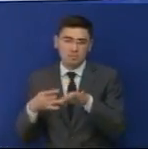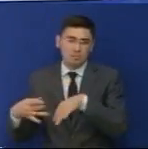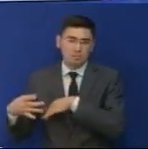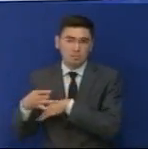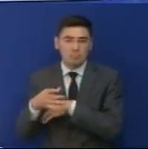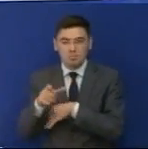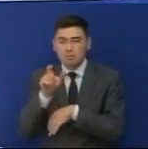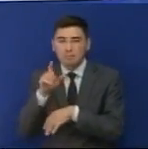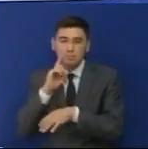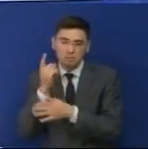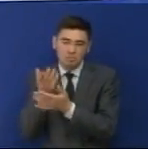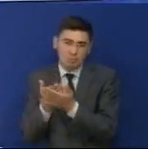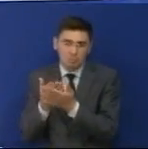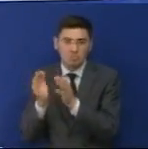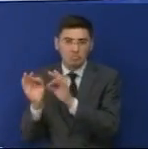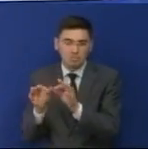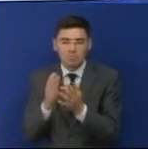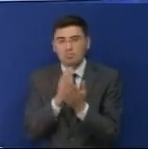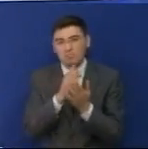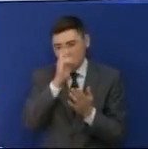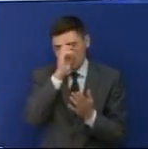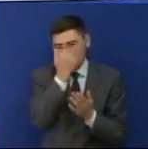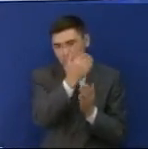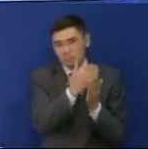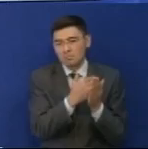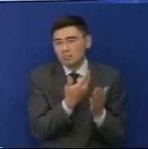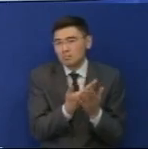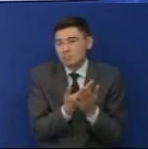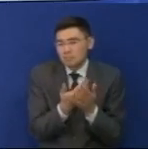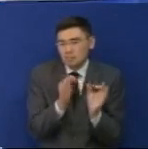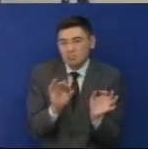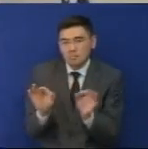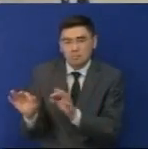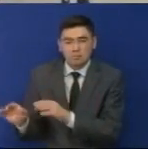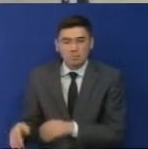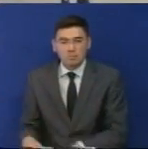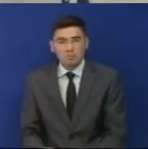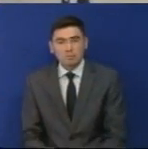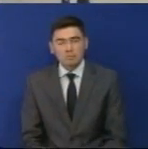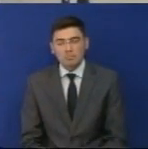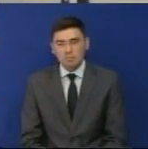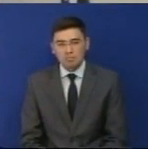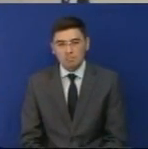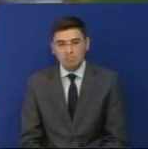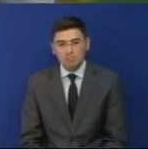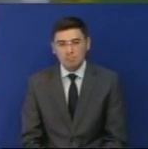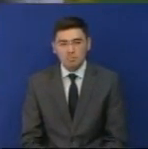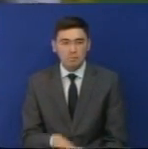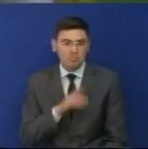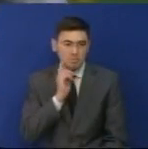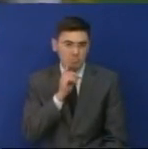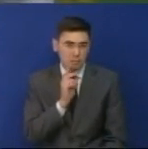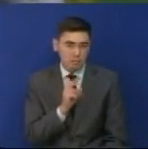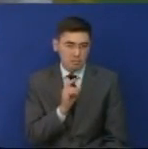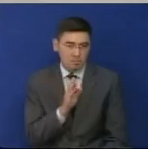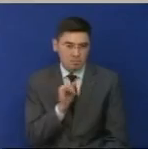сельской молодежи о возможностях государственных программ и оказывают методическую помощь. Работа молодежного каравана «Рухани